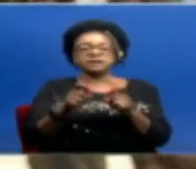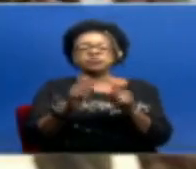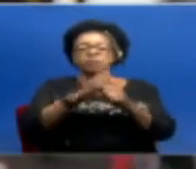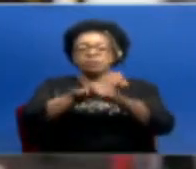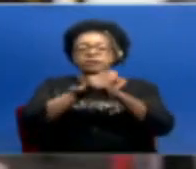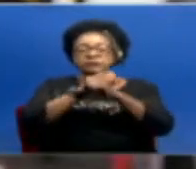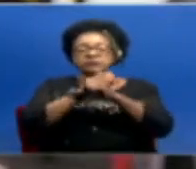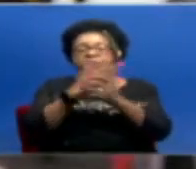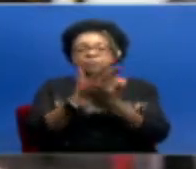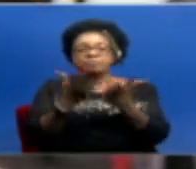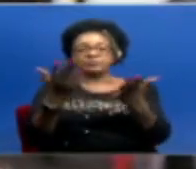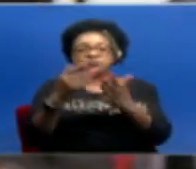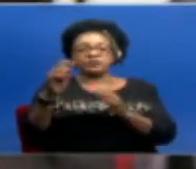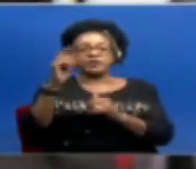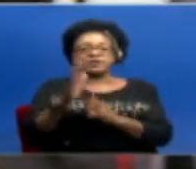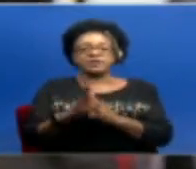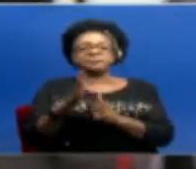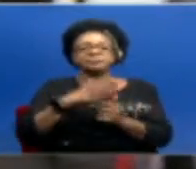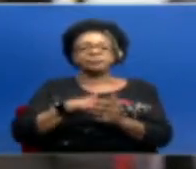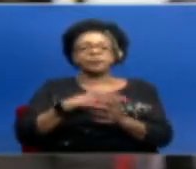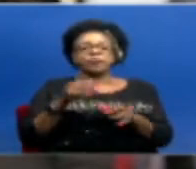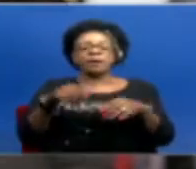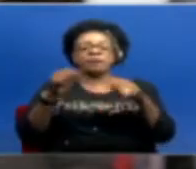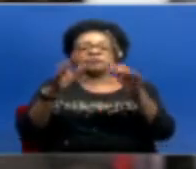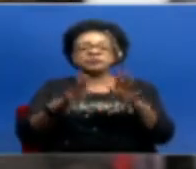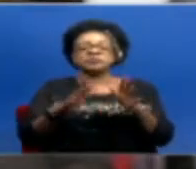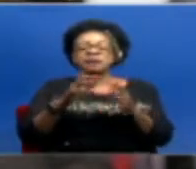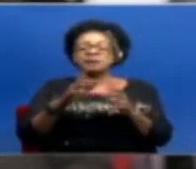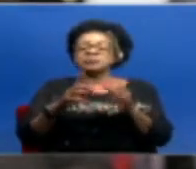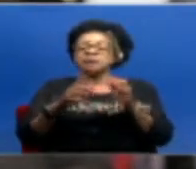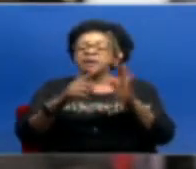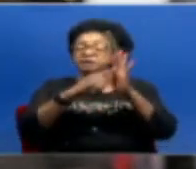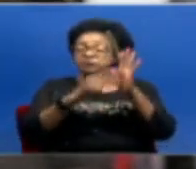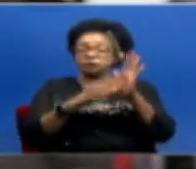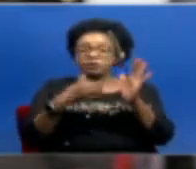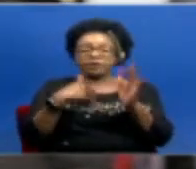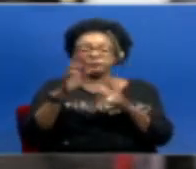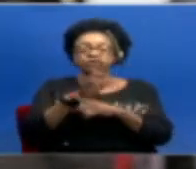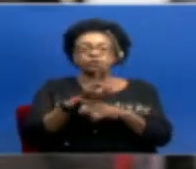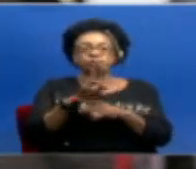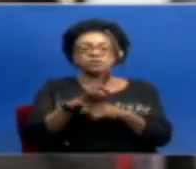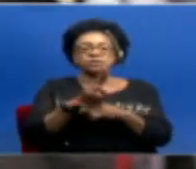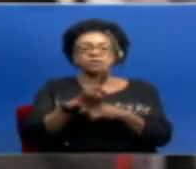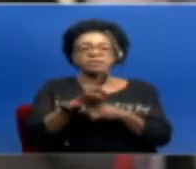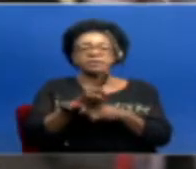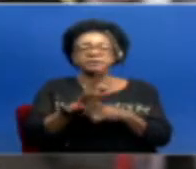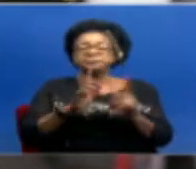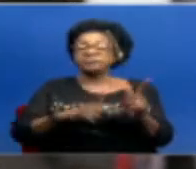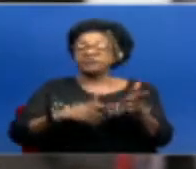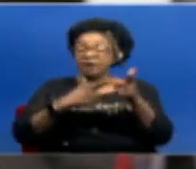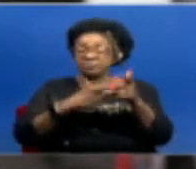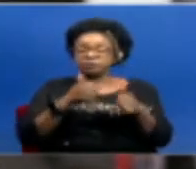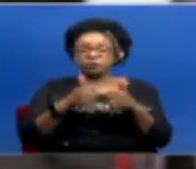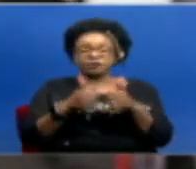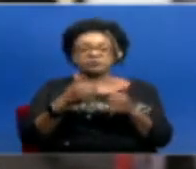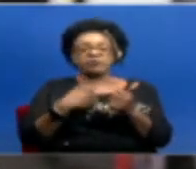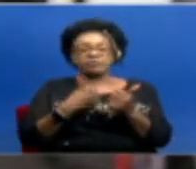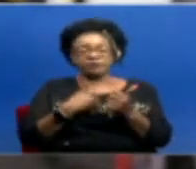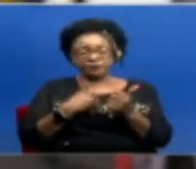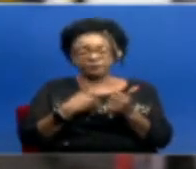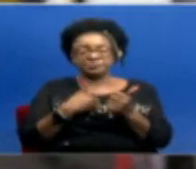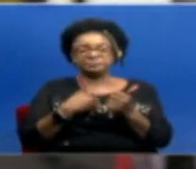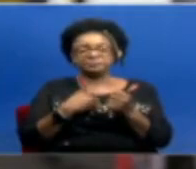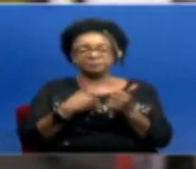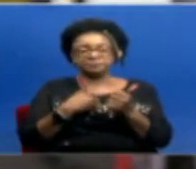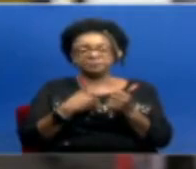Wakenya. Our officers are instructed to use the firearms that they are in